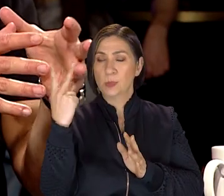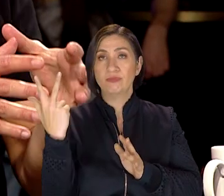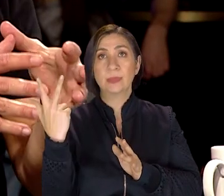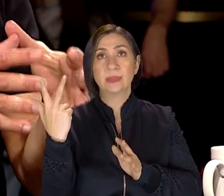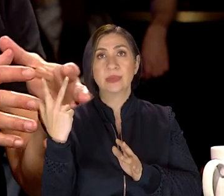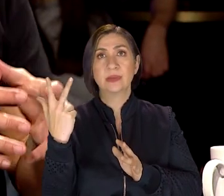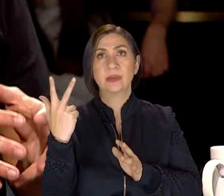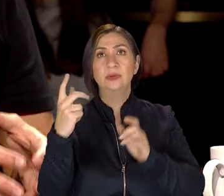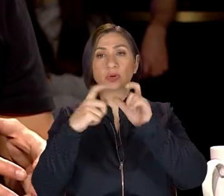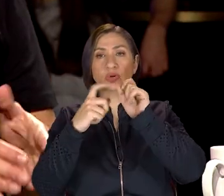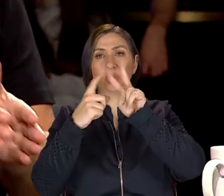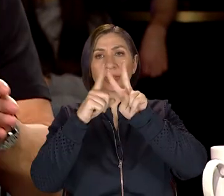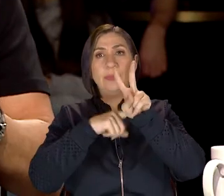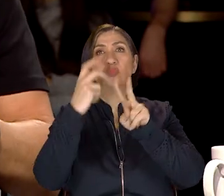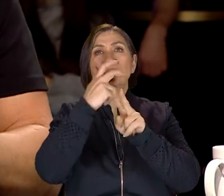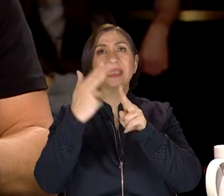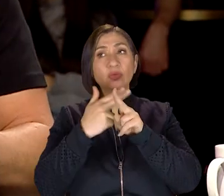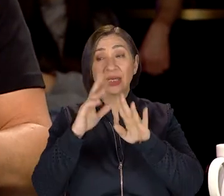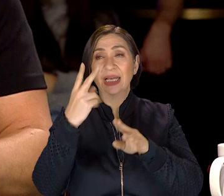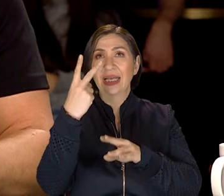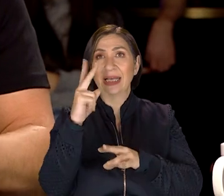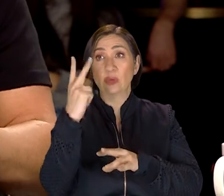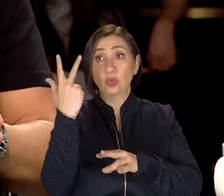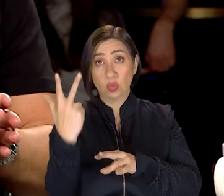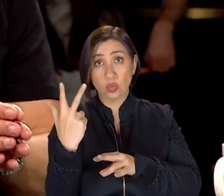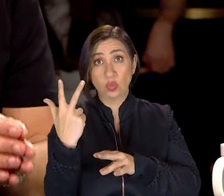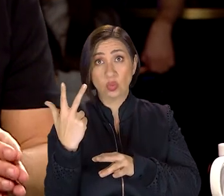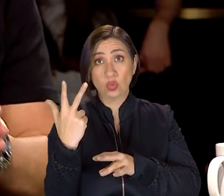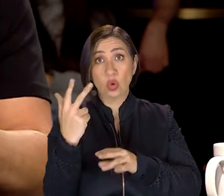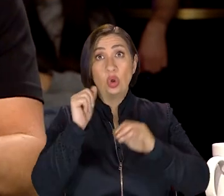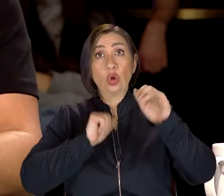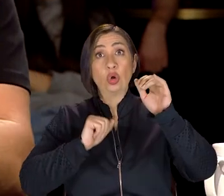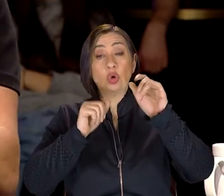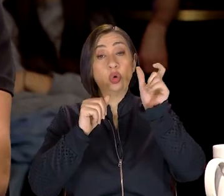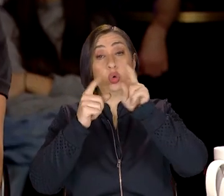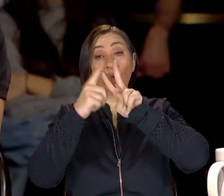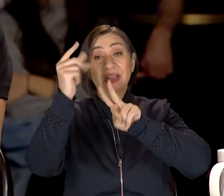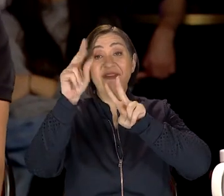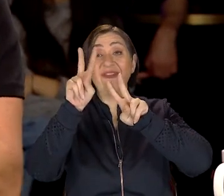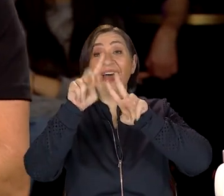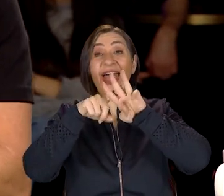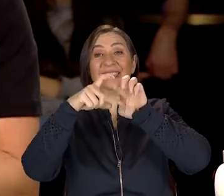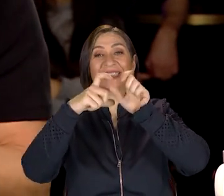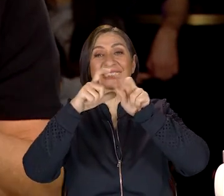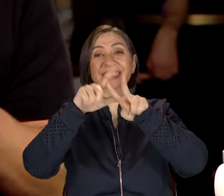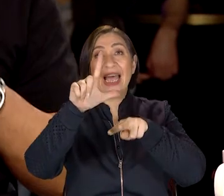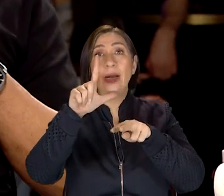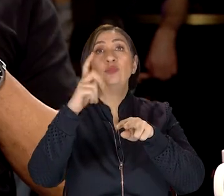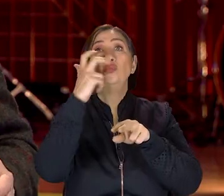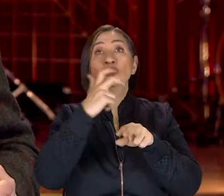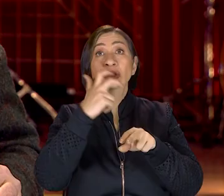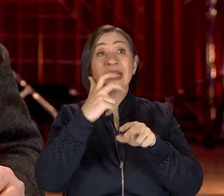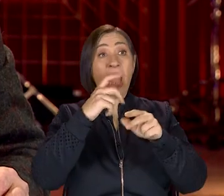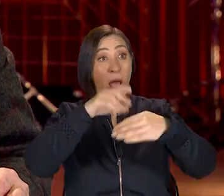yani müzik tecrübesinden sonra 2003'te Universal Müzik Almanya ile anlaştım. Bu dediğini yaşadım